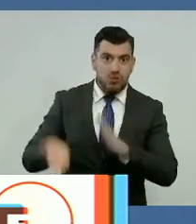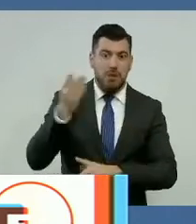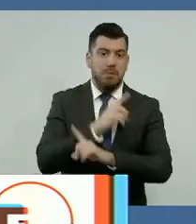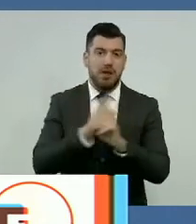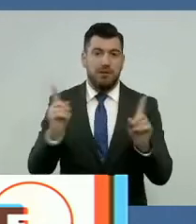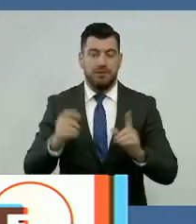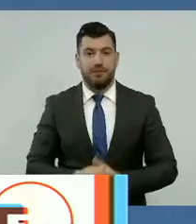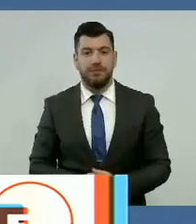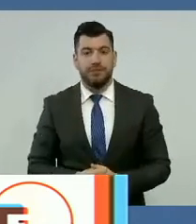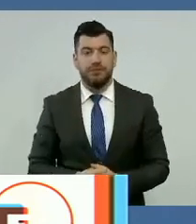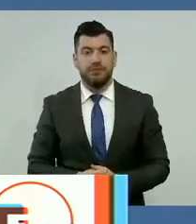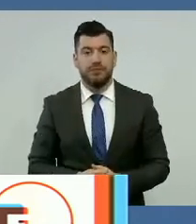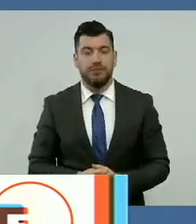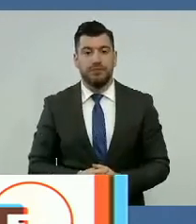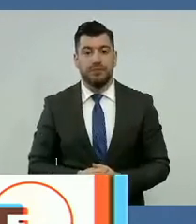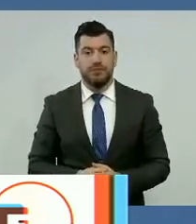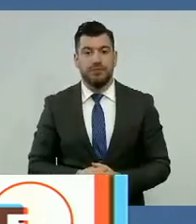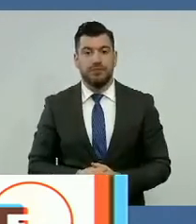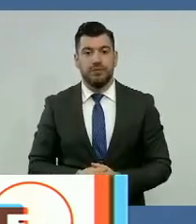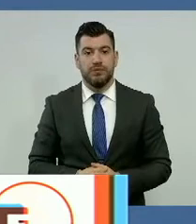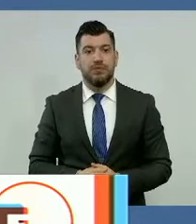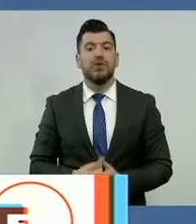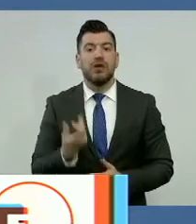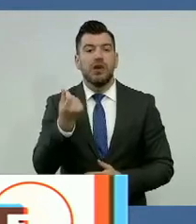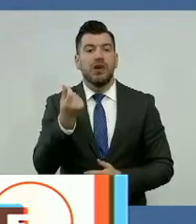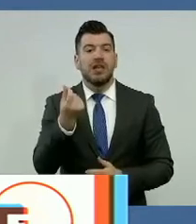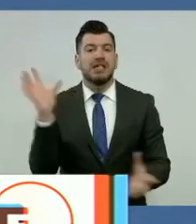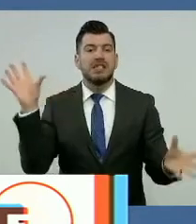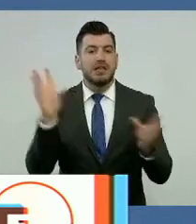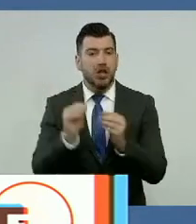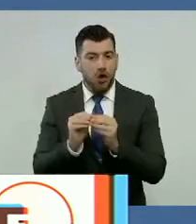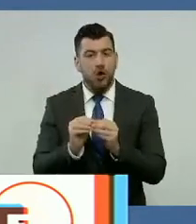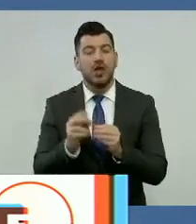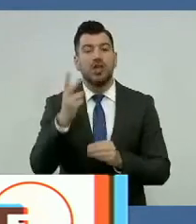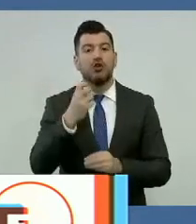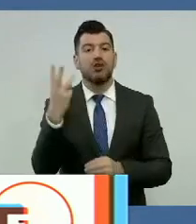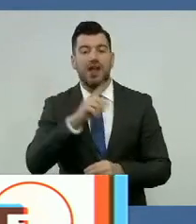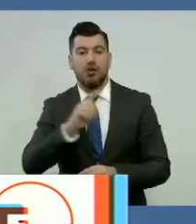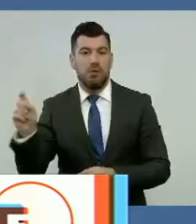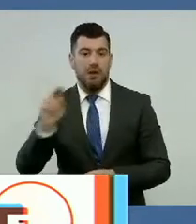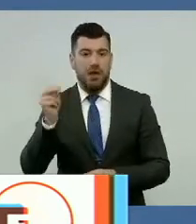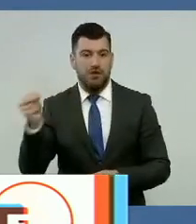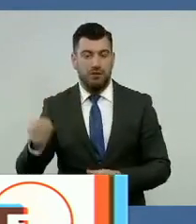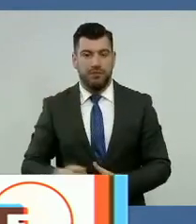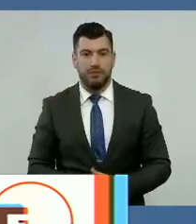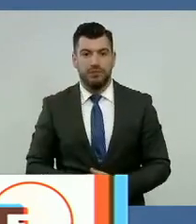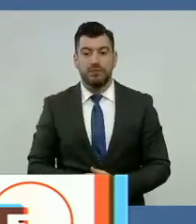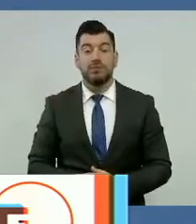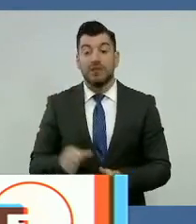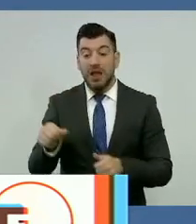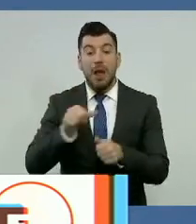παρέμβασης εκτιμάται περίπου στα 23 εκατομμύρια ευρώ. Και τρίτον, δίνεται κατά τον μήνα